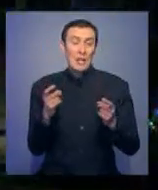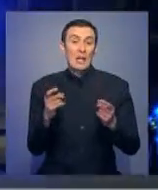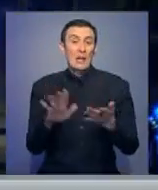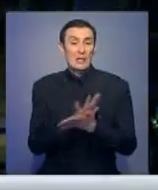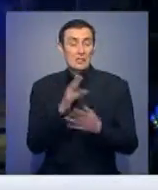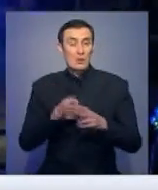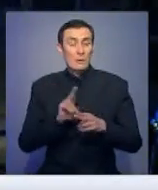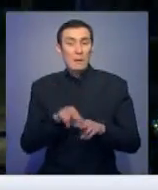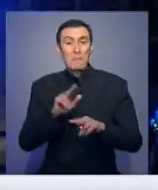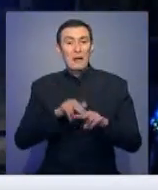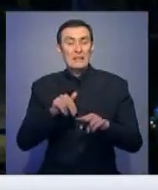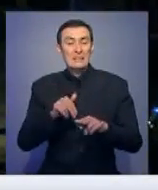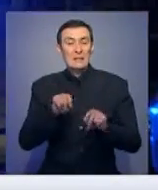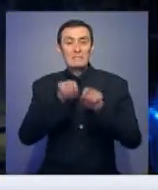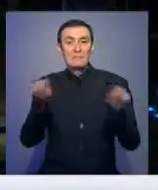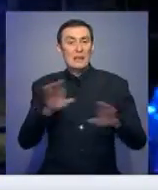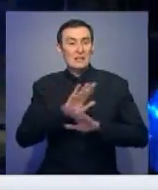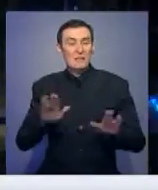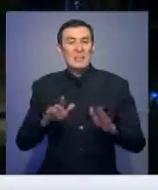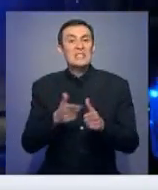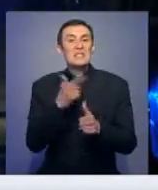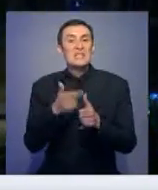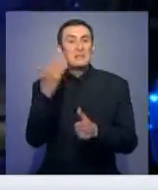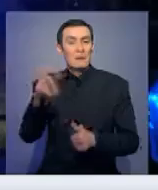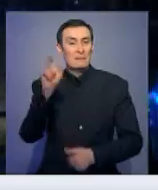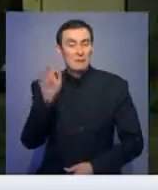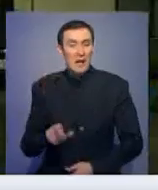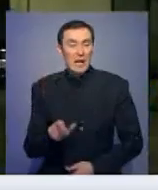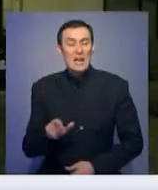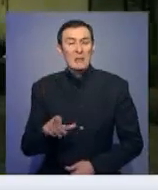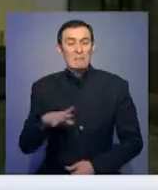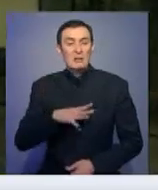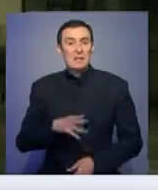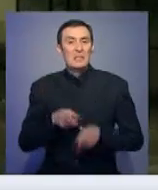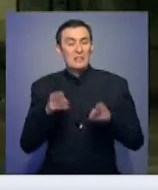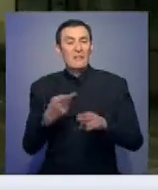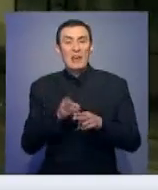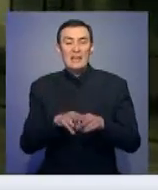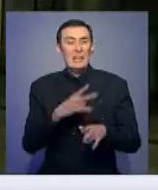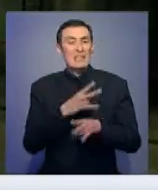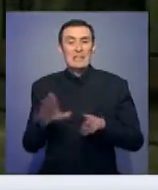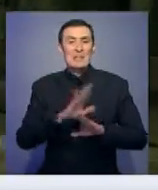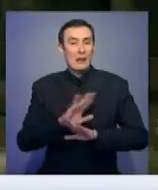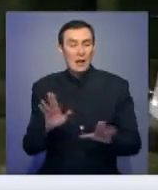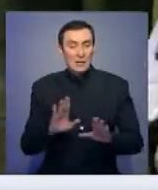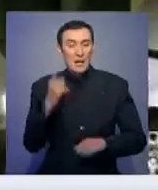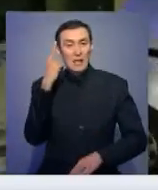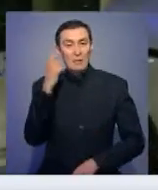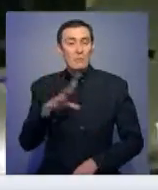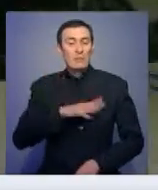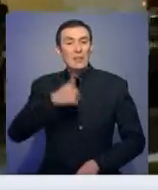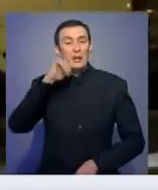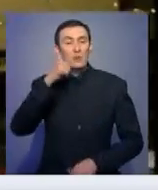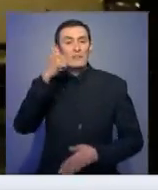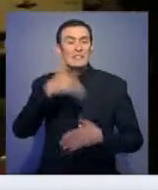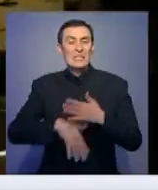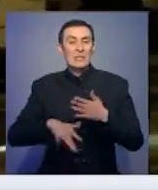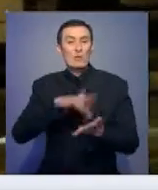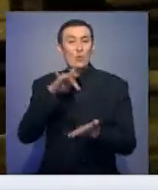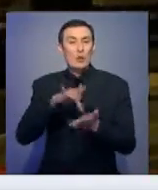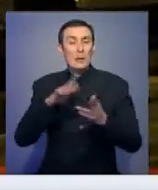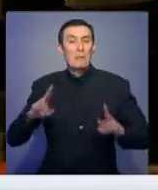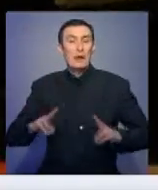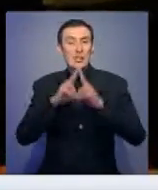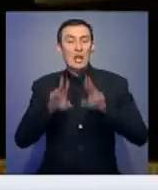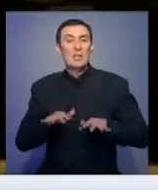тем, полиция не раскрывает имени нападавшего, а инцидент не рассматривается как теракт. Напомню, накануне в центре Парижа